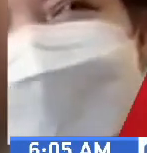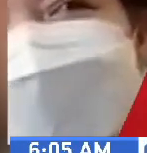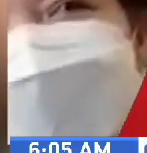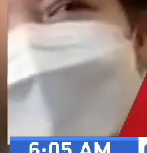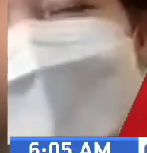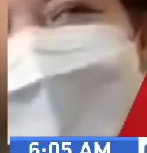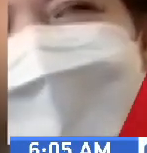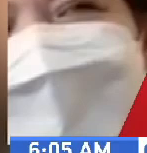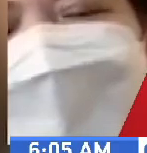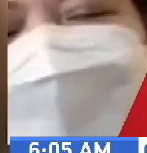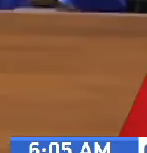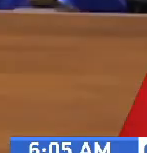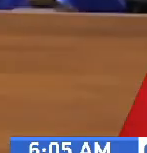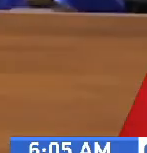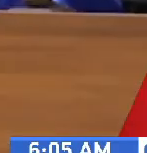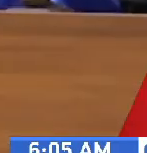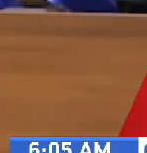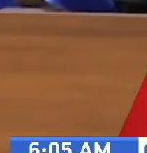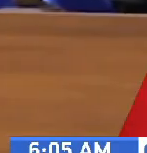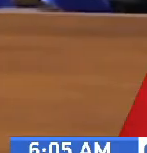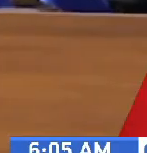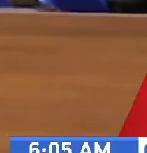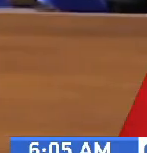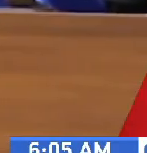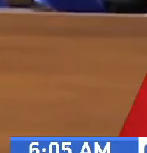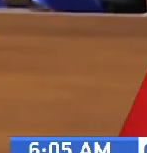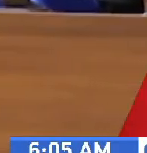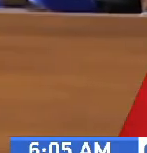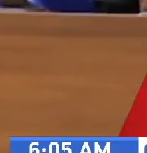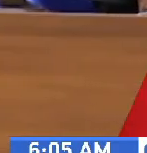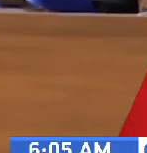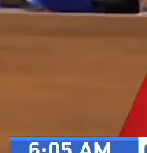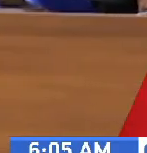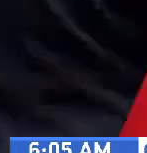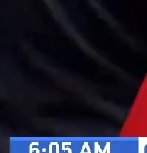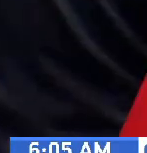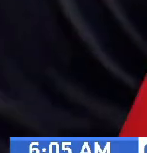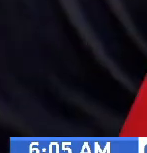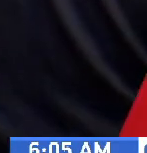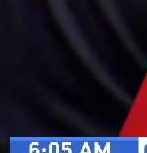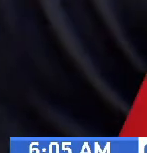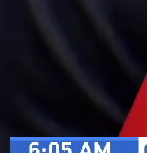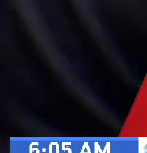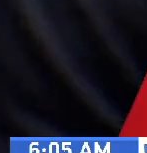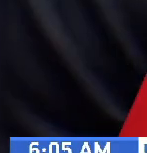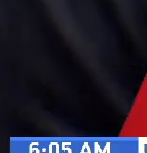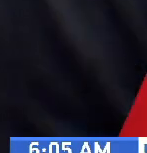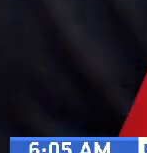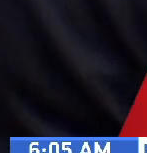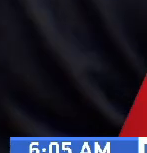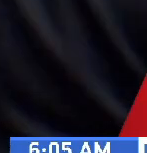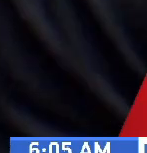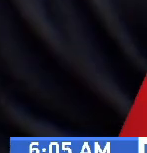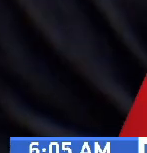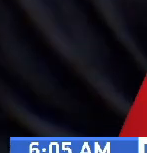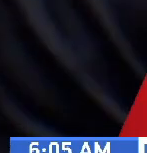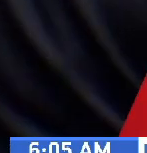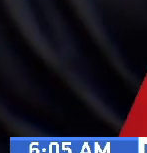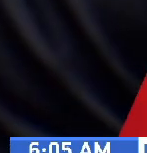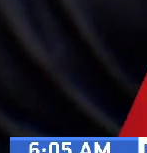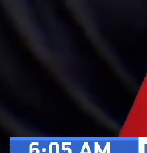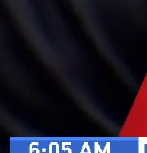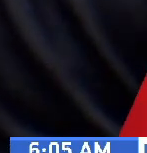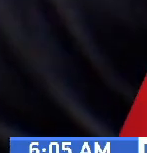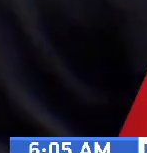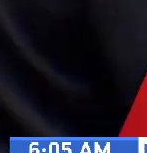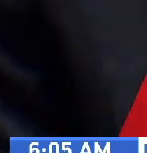want to do well for this country. Sa June 30 ang inaugurasyon ni Marcos. Sabi ni Senator Amy, kung ang pamilya Marcos ang masusunod,